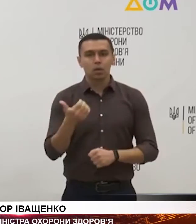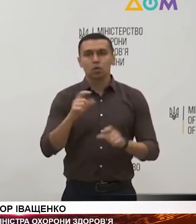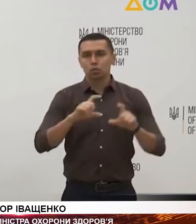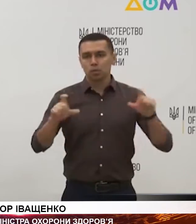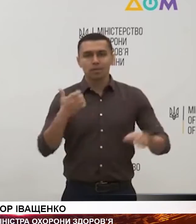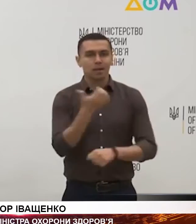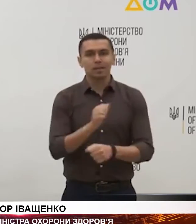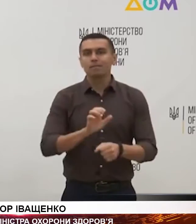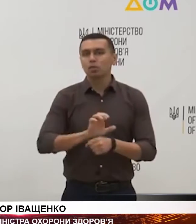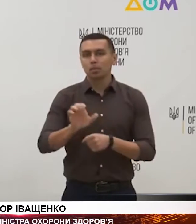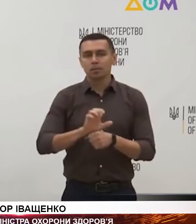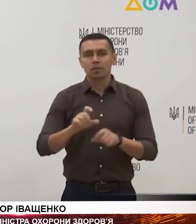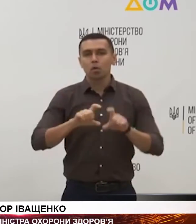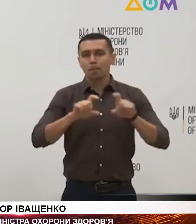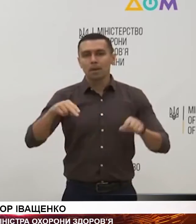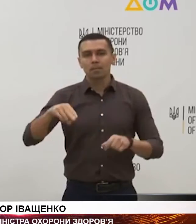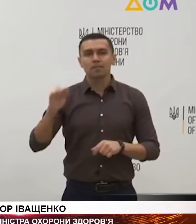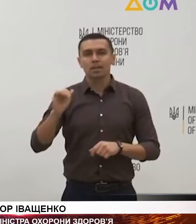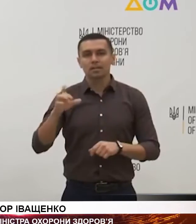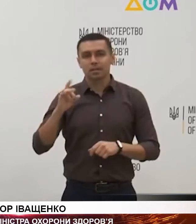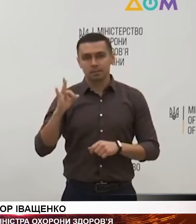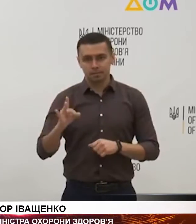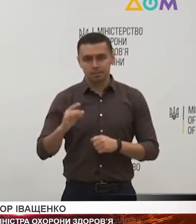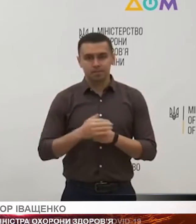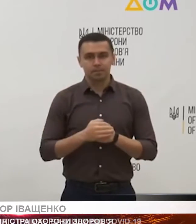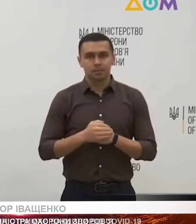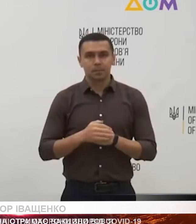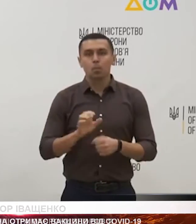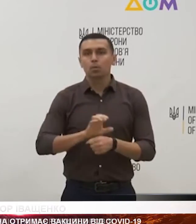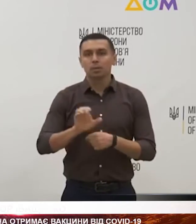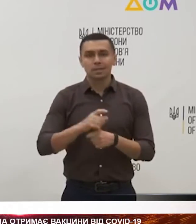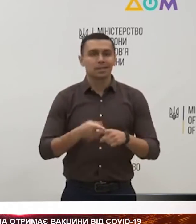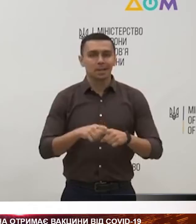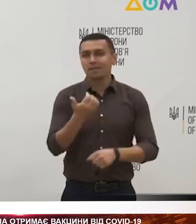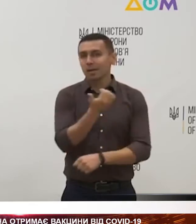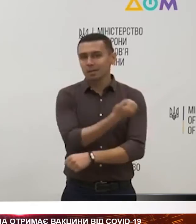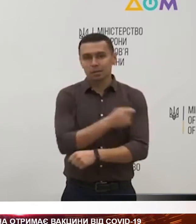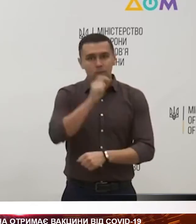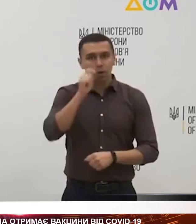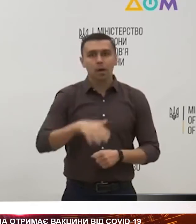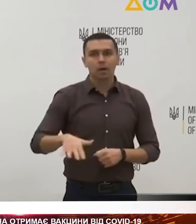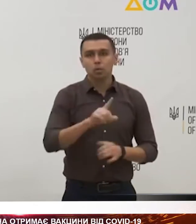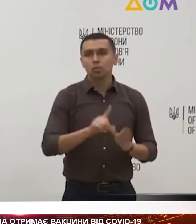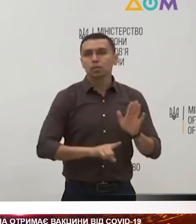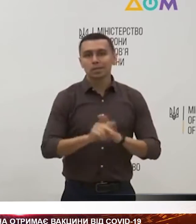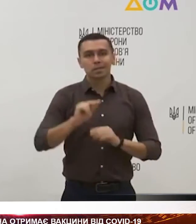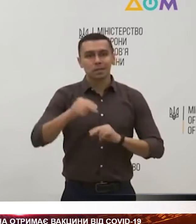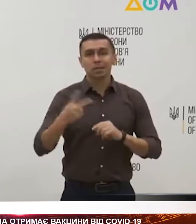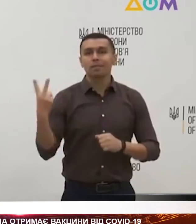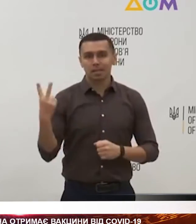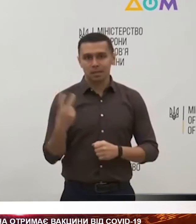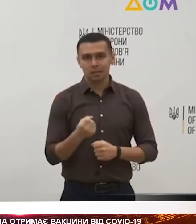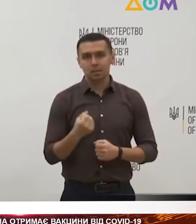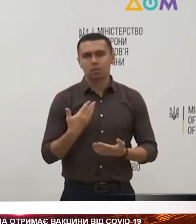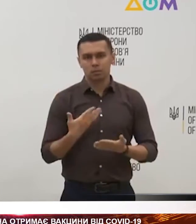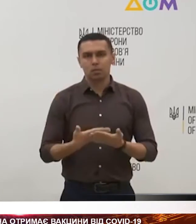вакцини виробництва компанії Pfizer BioNTech. Постачання даних вакцин Україну розпочнеться через два тижні,